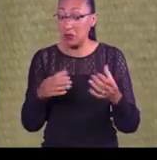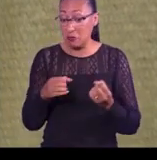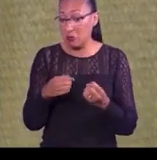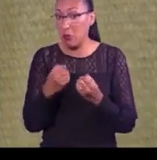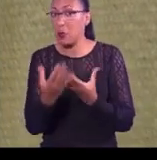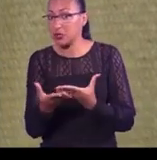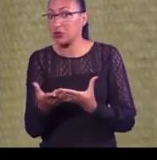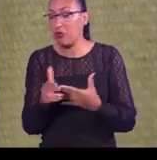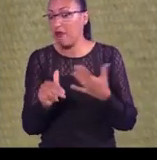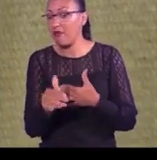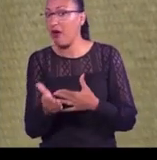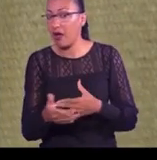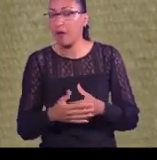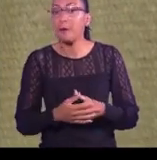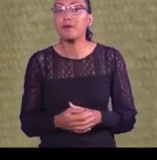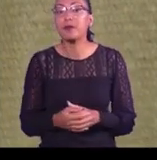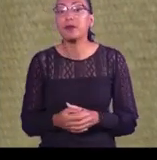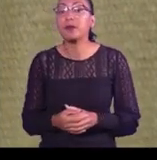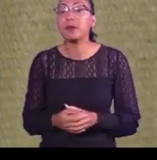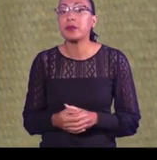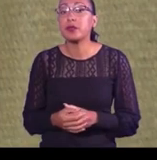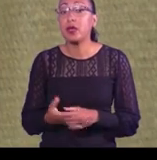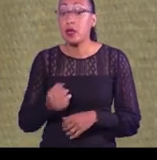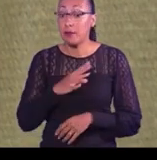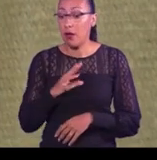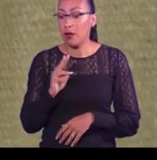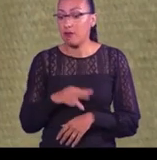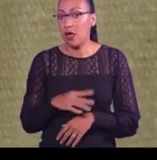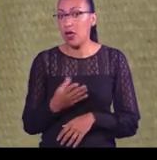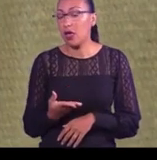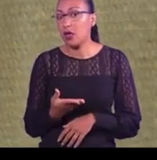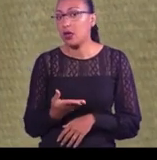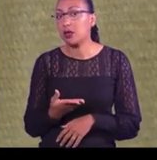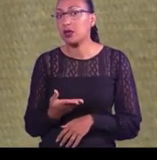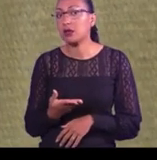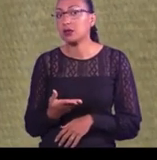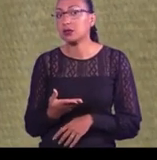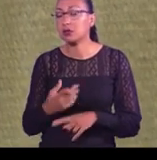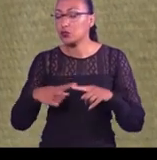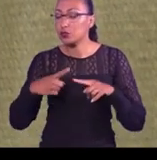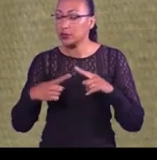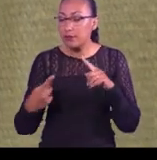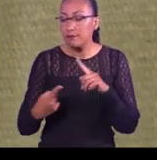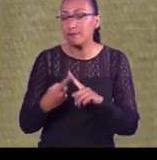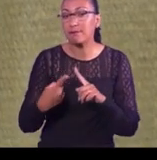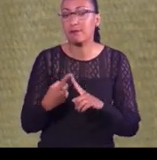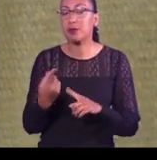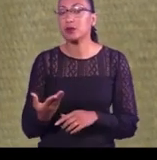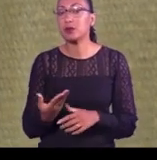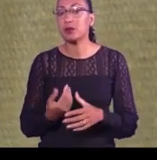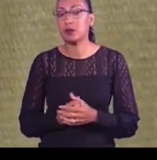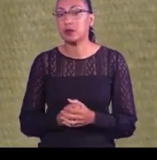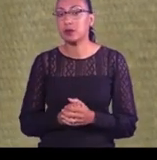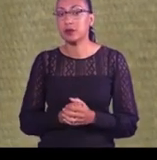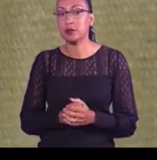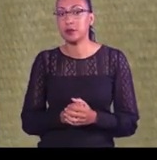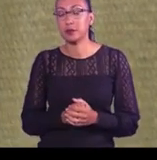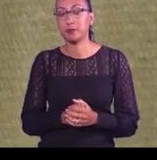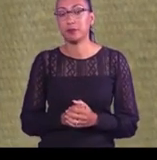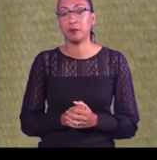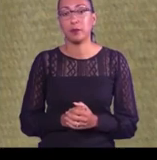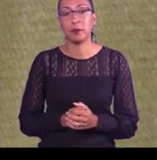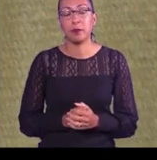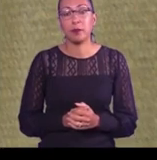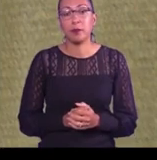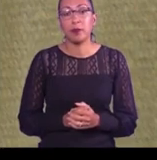que je vais faire. Parce qu'il y a une dimension essentielle qui n'a peut-être pas été suffisamment évoquée.